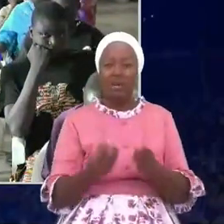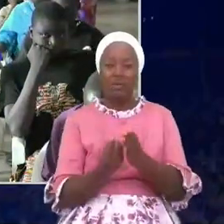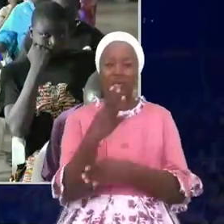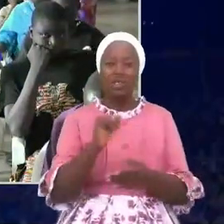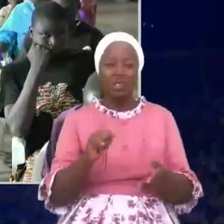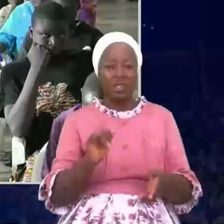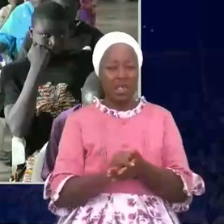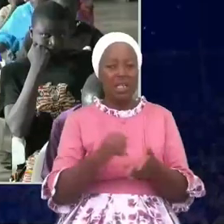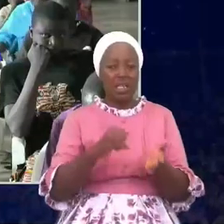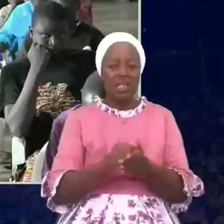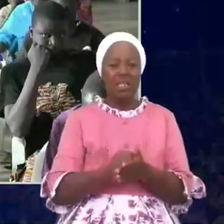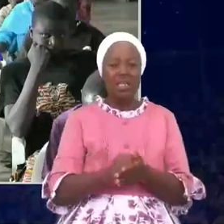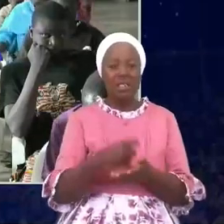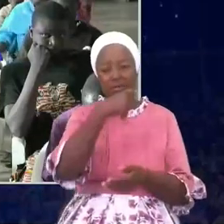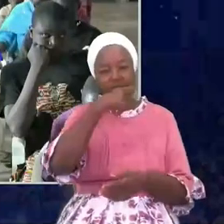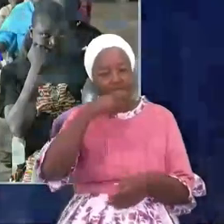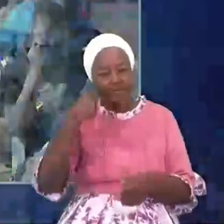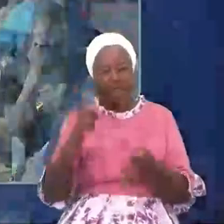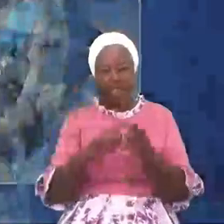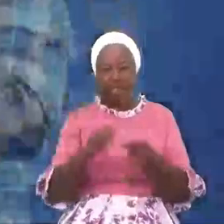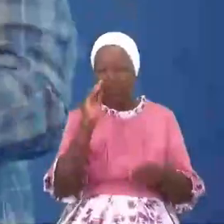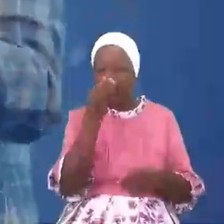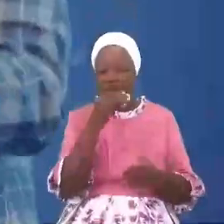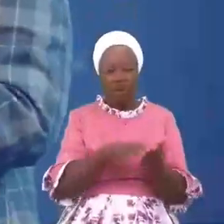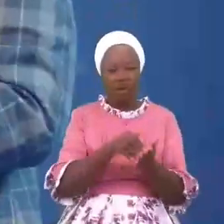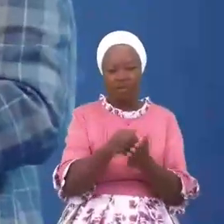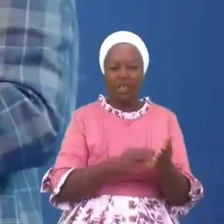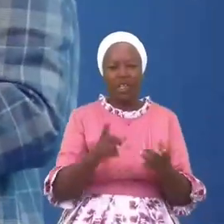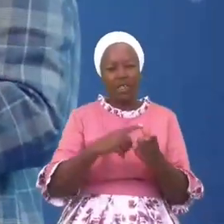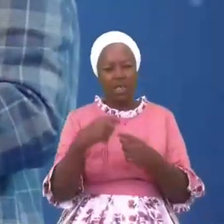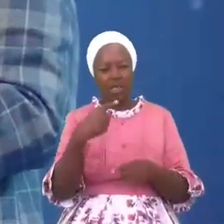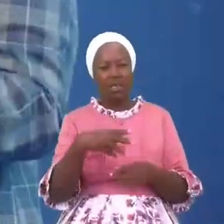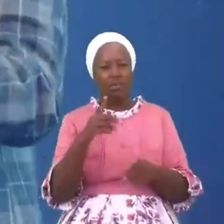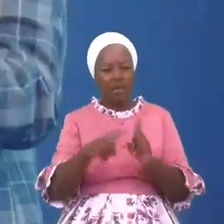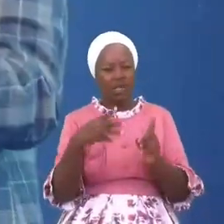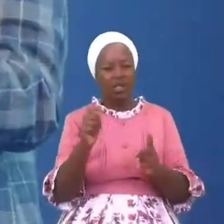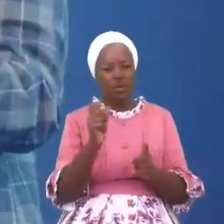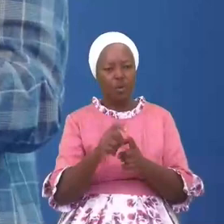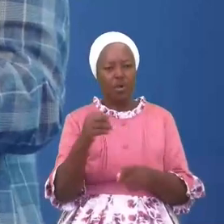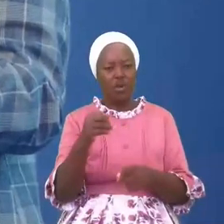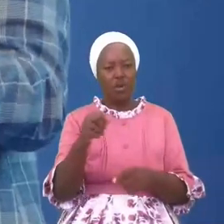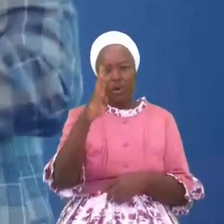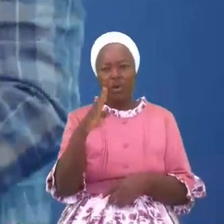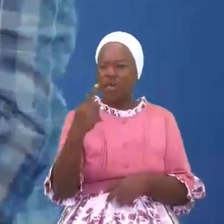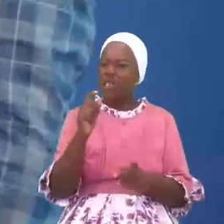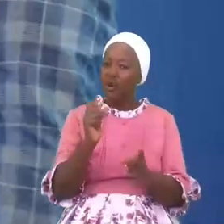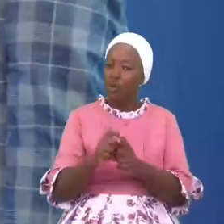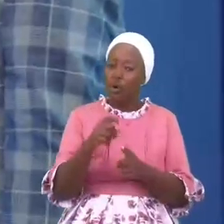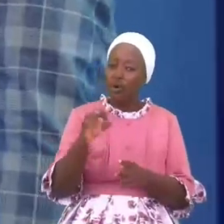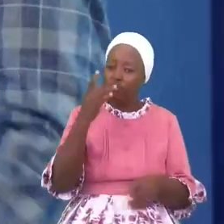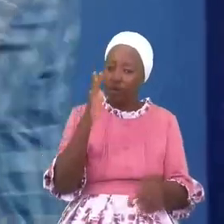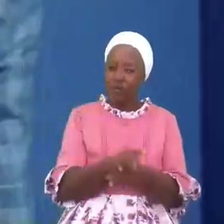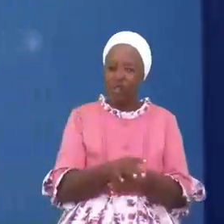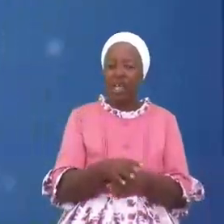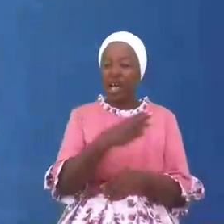dessèche, comme la fleur qui tombe. Mais il dit, la parole de Dieu, la parole de